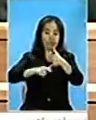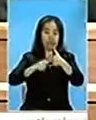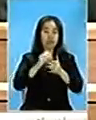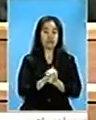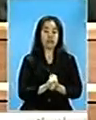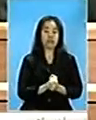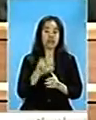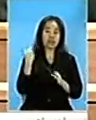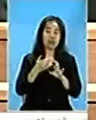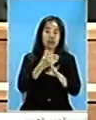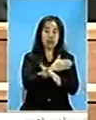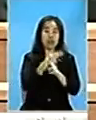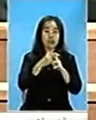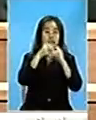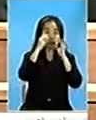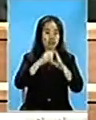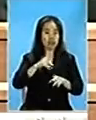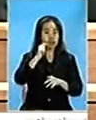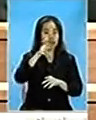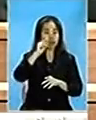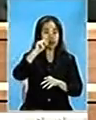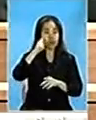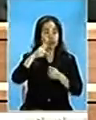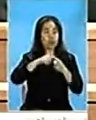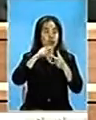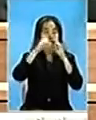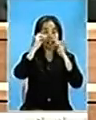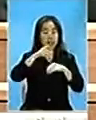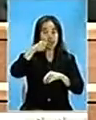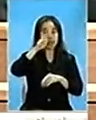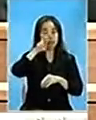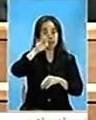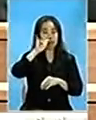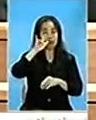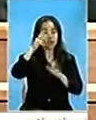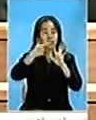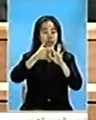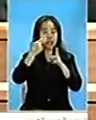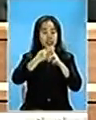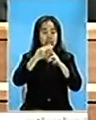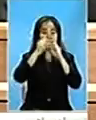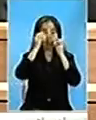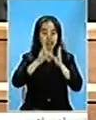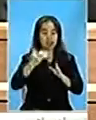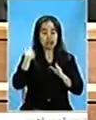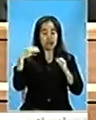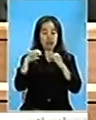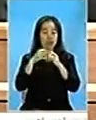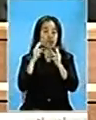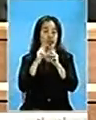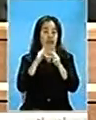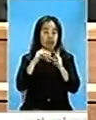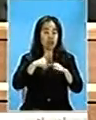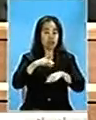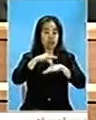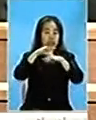ตอนนั้นท่านอาจารย์ธงทองจันทรังสุท่านอาจารย์ปริญญาเทวานฤมิตรกุลรวมทั้งคณะกรรมการที่ผมได้แต่งตั้